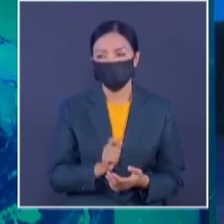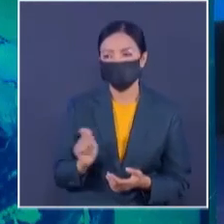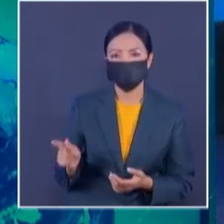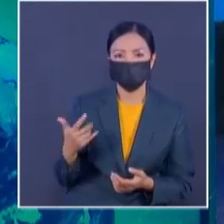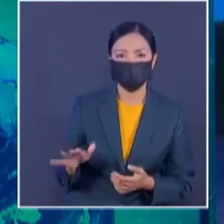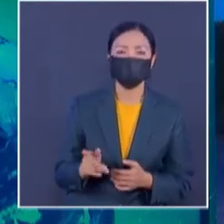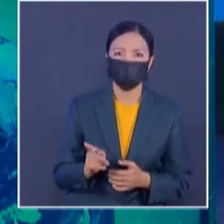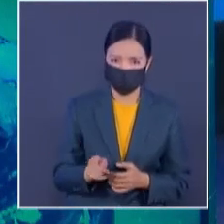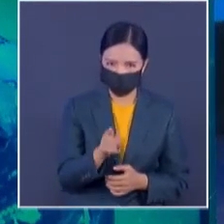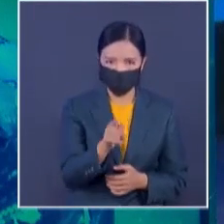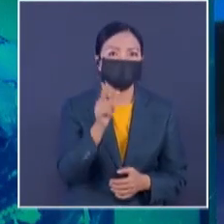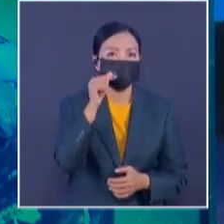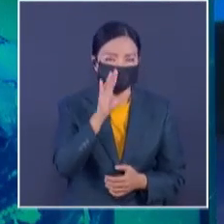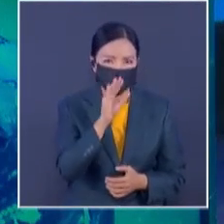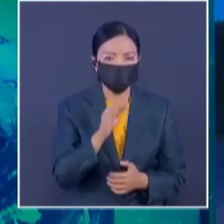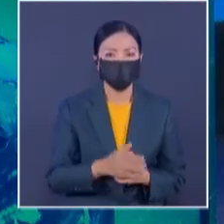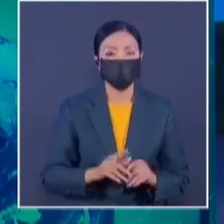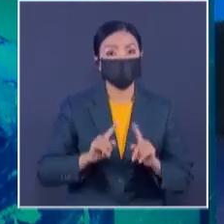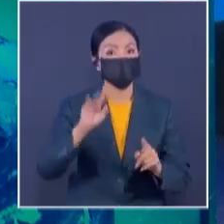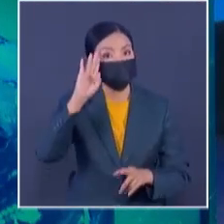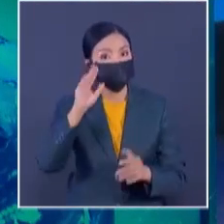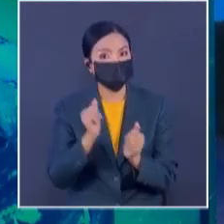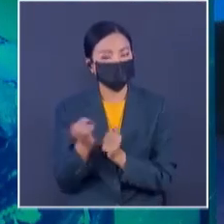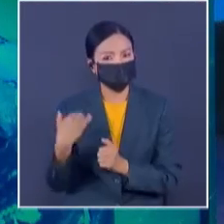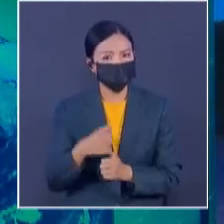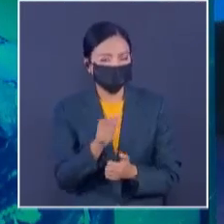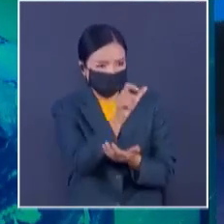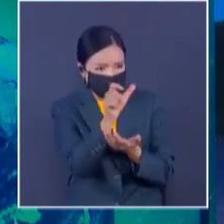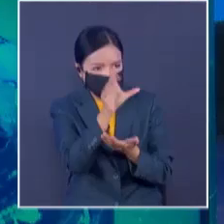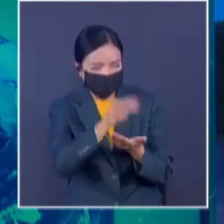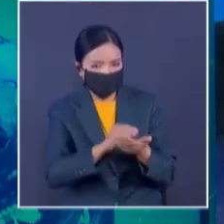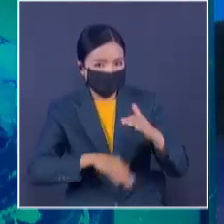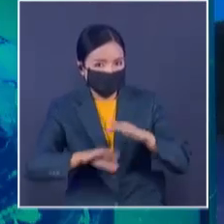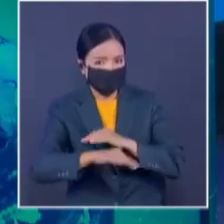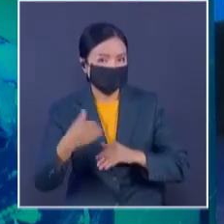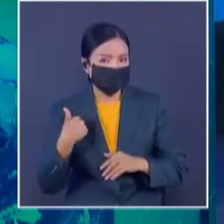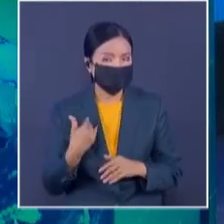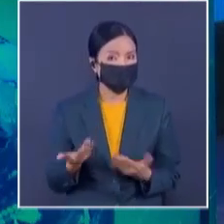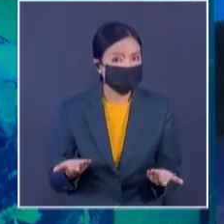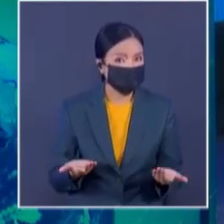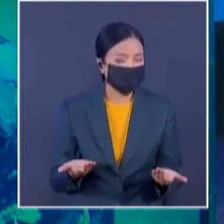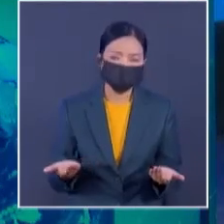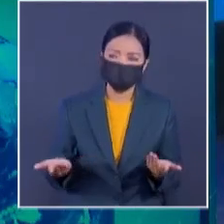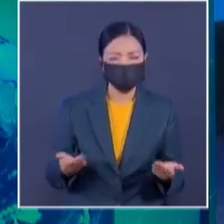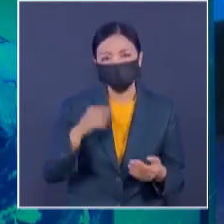30,000 นี่ฮะคำกล่าวอ้างของทางฝั่งนี้แต่ตำรวจบอกว่ามีคลิปมีหลักฐานมีอะไรชัดเจนก็ต้องว่ากันไปตามขั้นตอนนะครับ